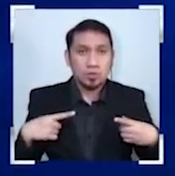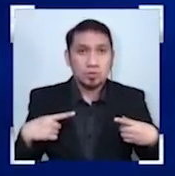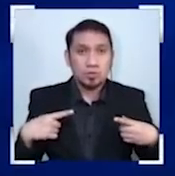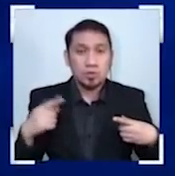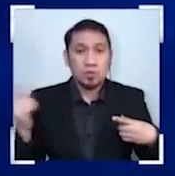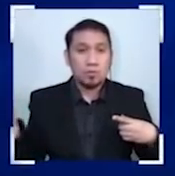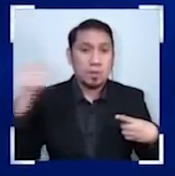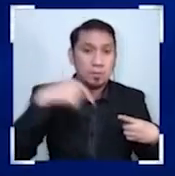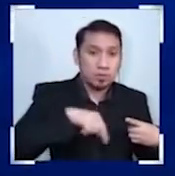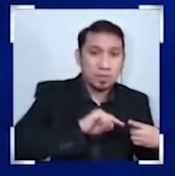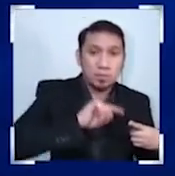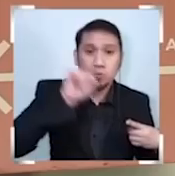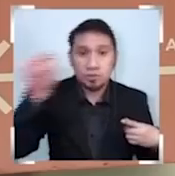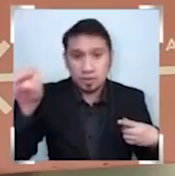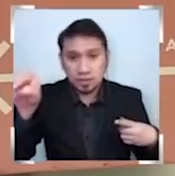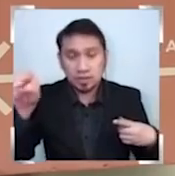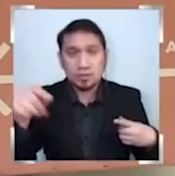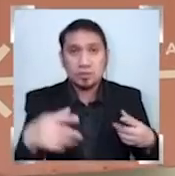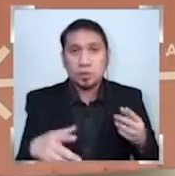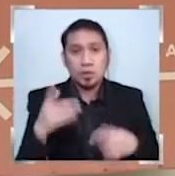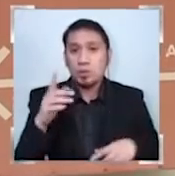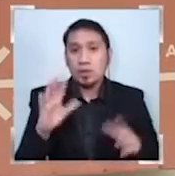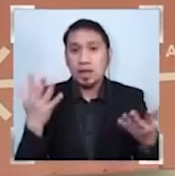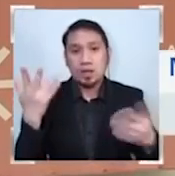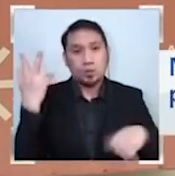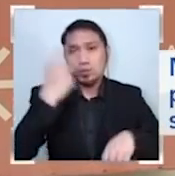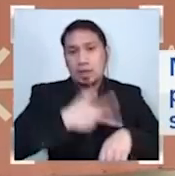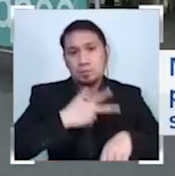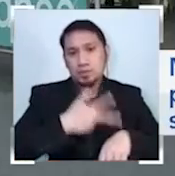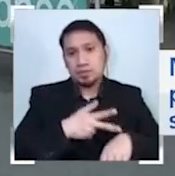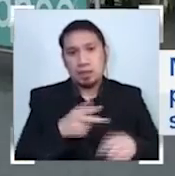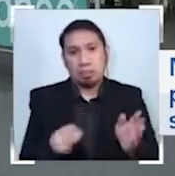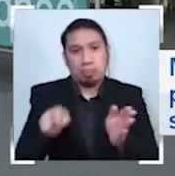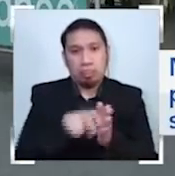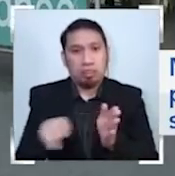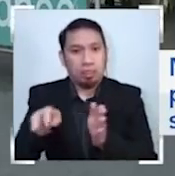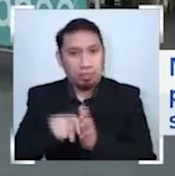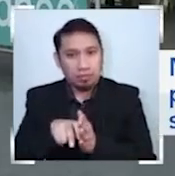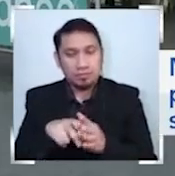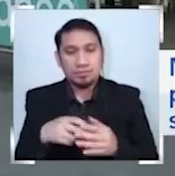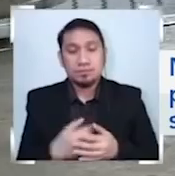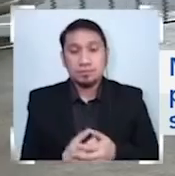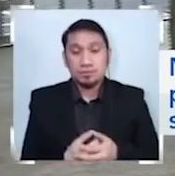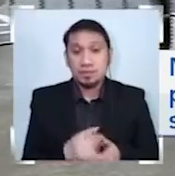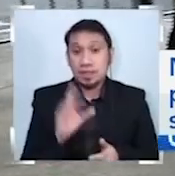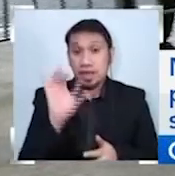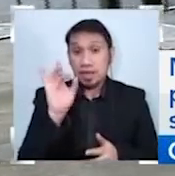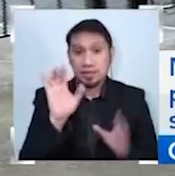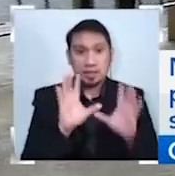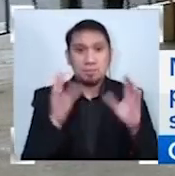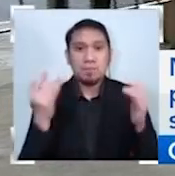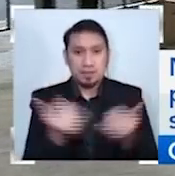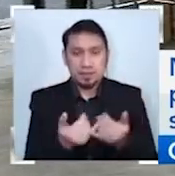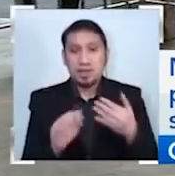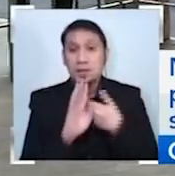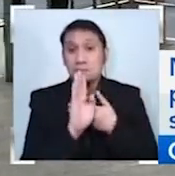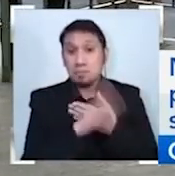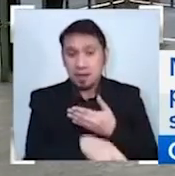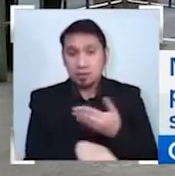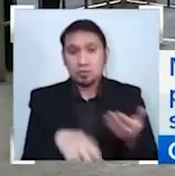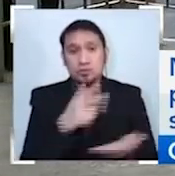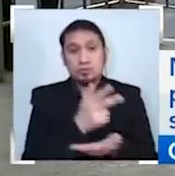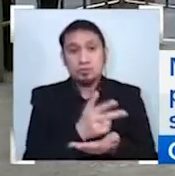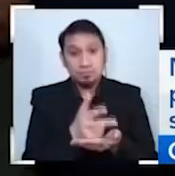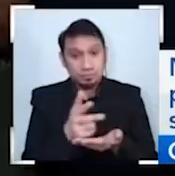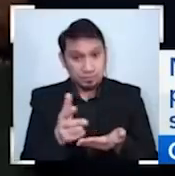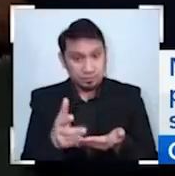sila mag-dobling sakay. Walong bus company ang babalik sa Araneta City Bus Station. Pinag-uusapan pa raw ang schedule ng